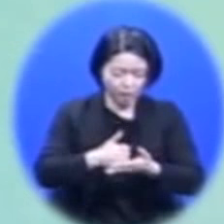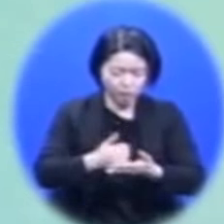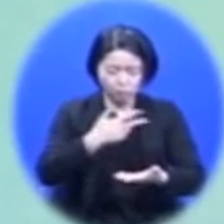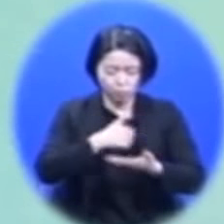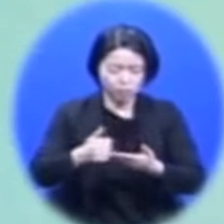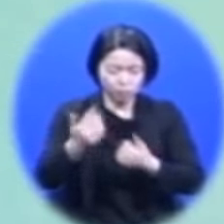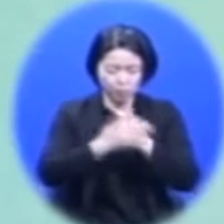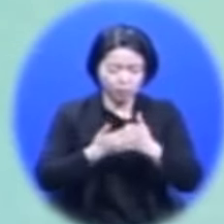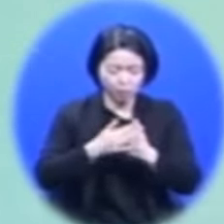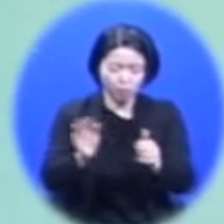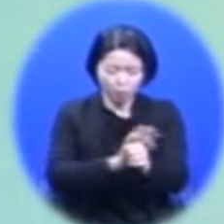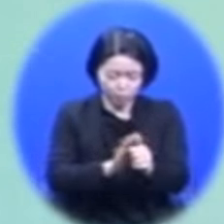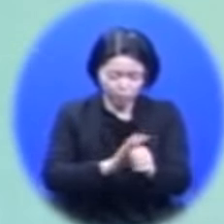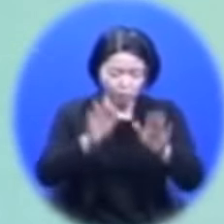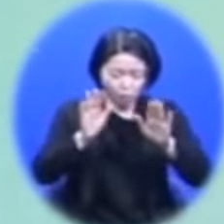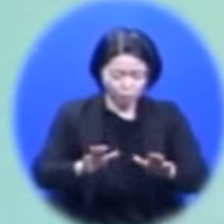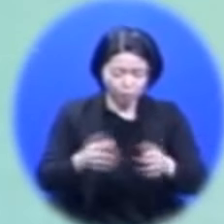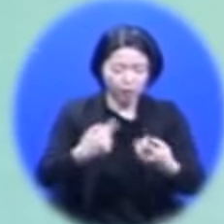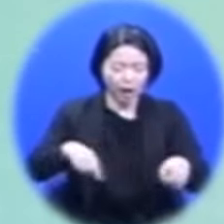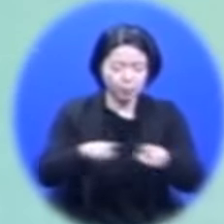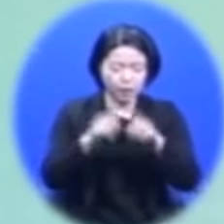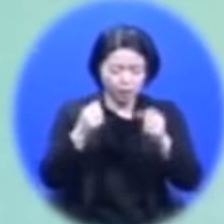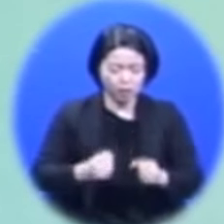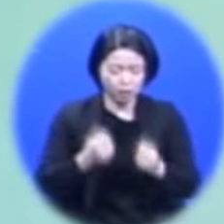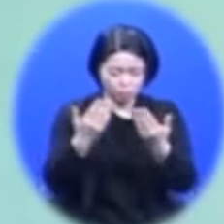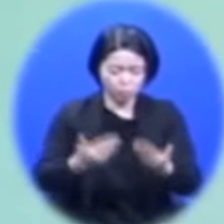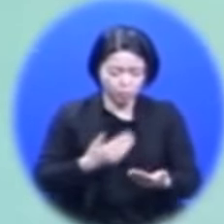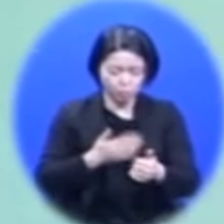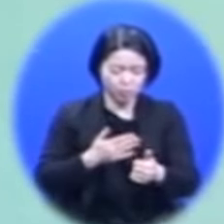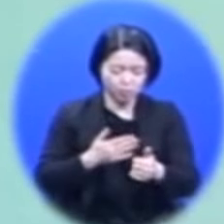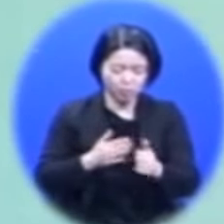주님의 은혜로 위로로 오늘도 함께 해주옵소서.